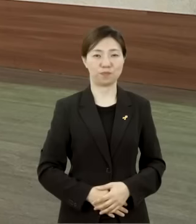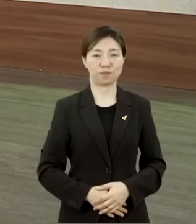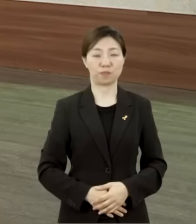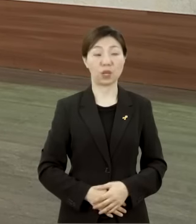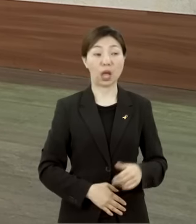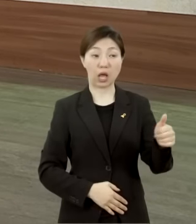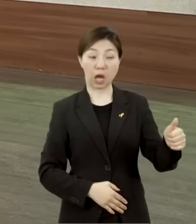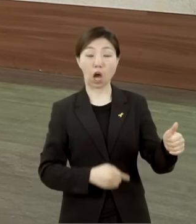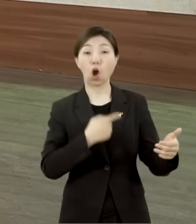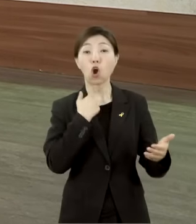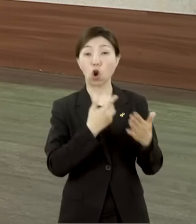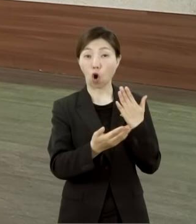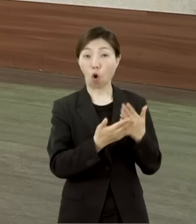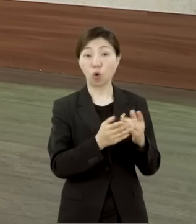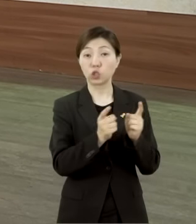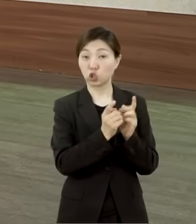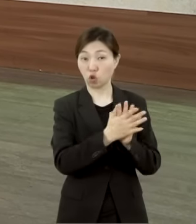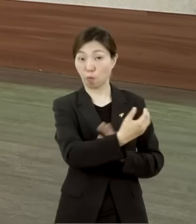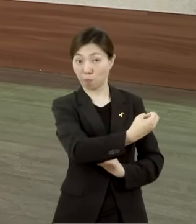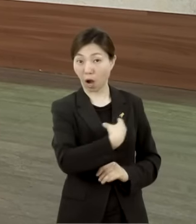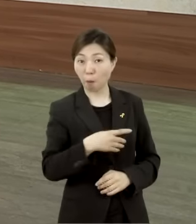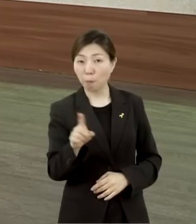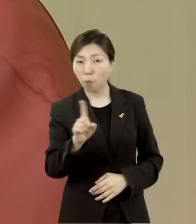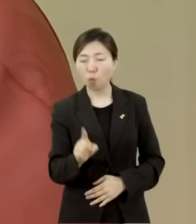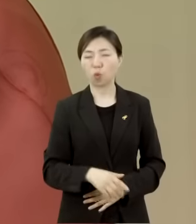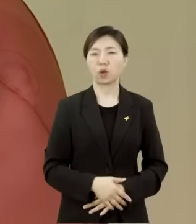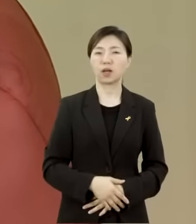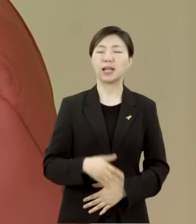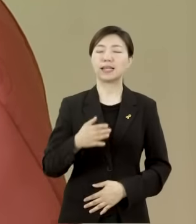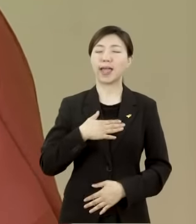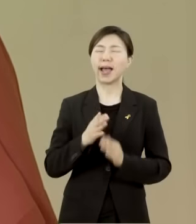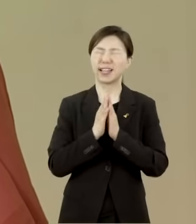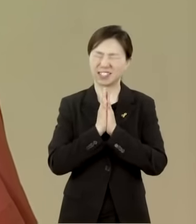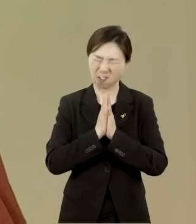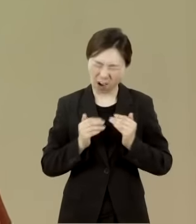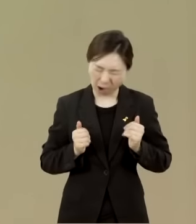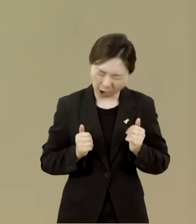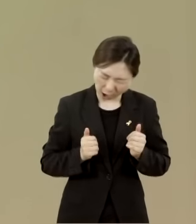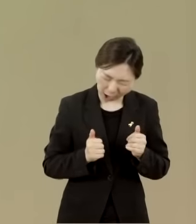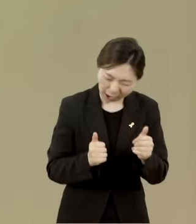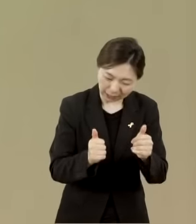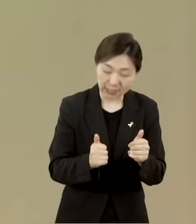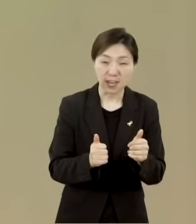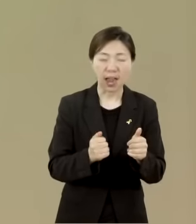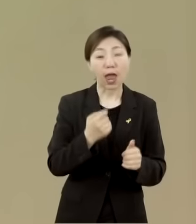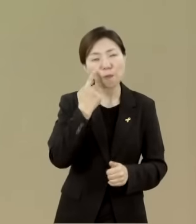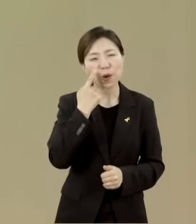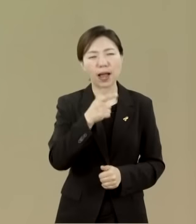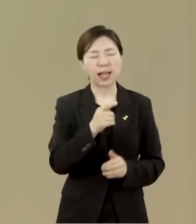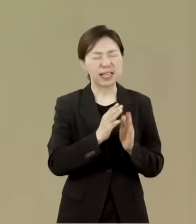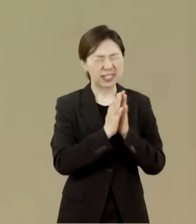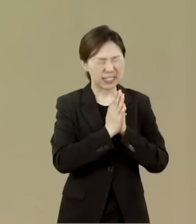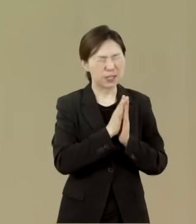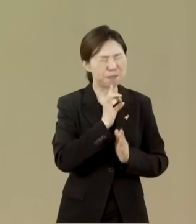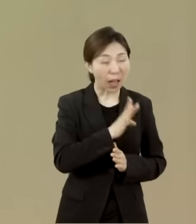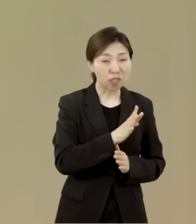당신이 생생하게 체험한게 있잖아요 그분이 이렇게 말씀하시더라고요 스님 제가 기도해